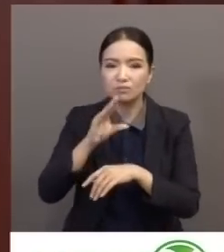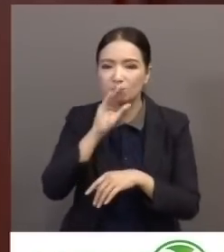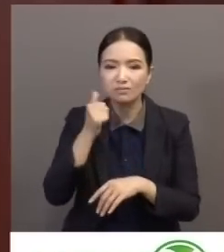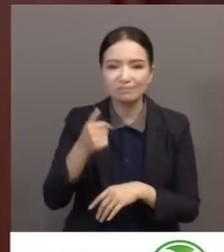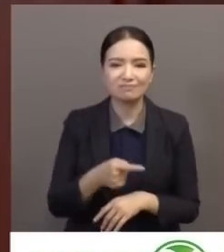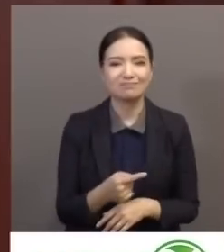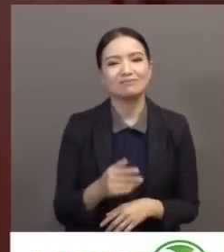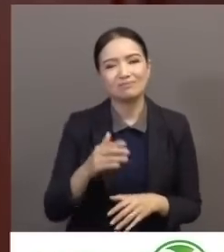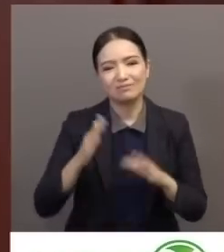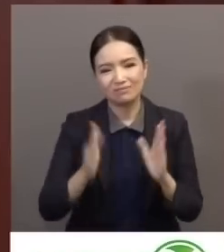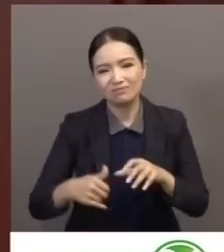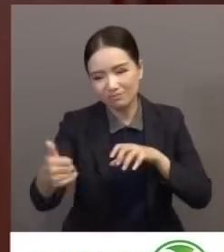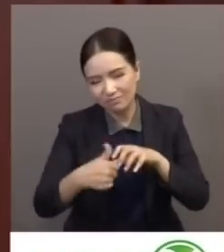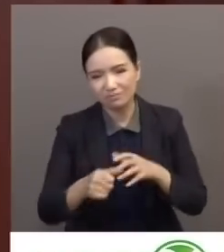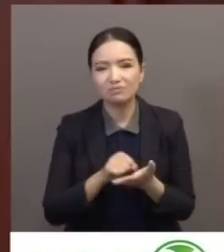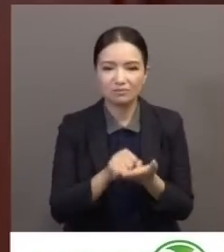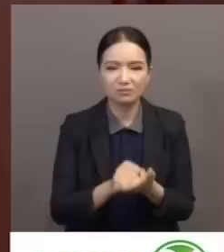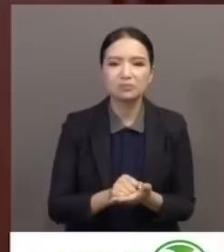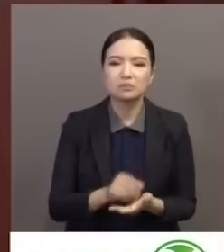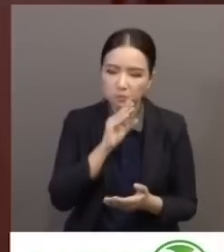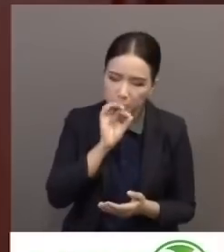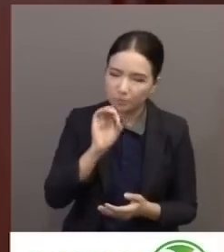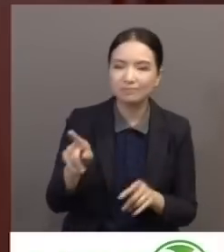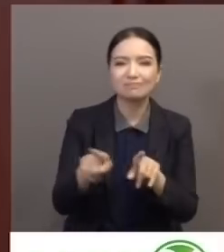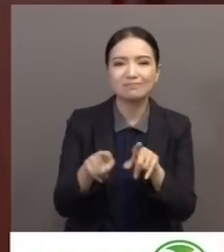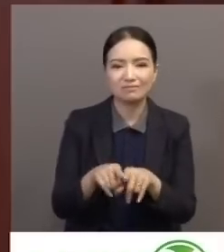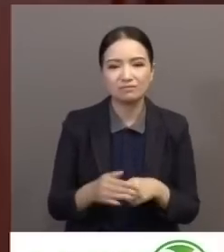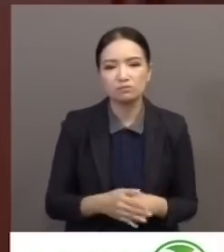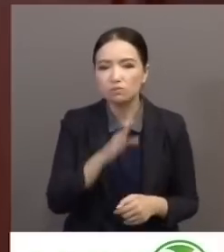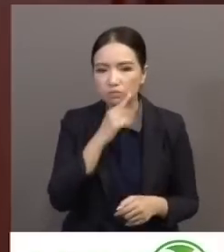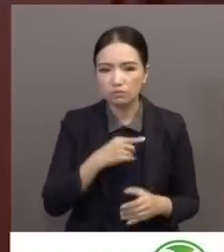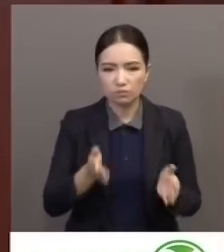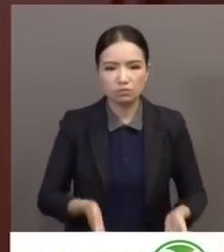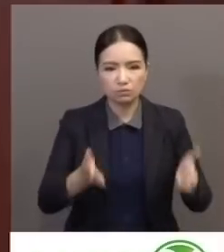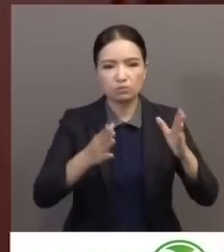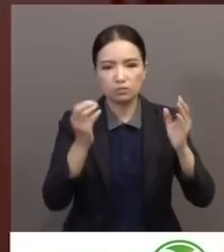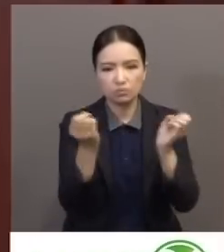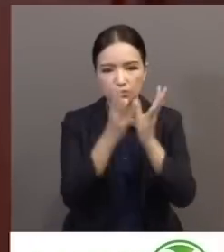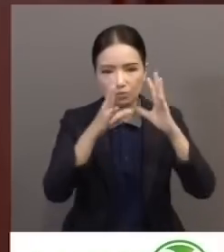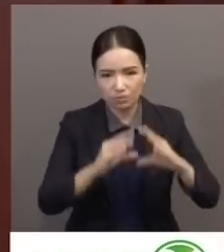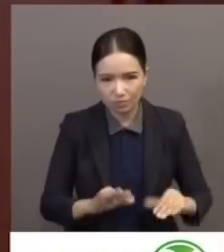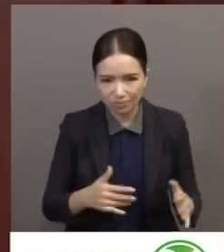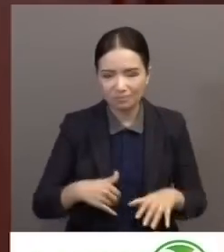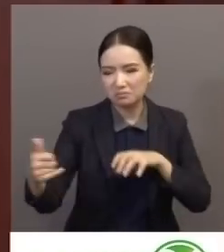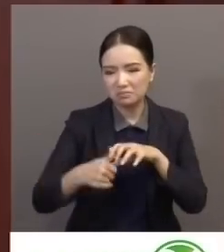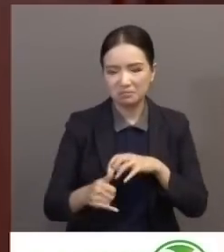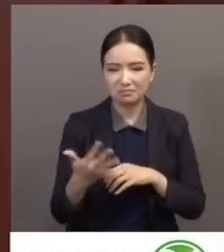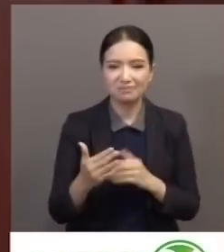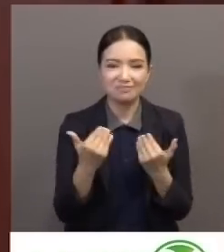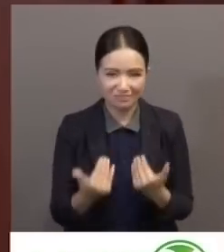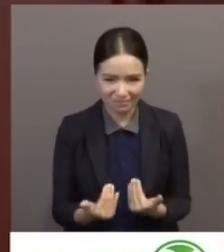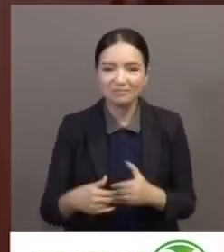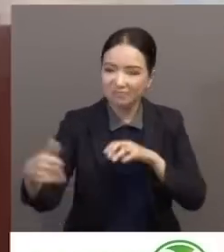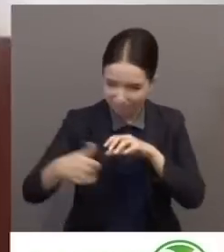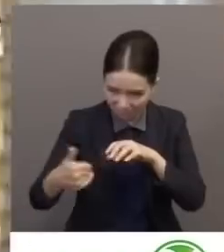เยอะคือลูกค้าแต่ว่าเราต้องบ่นกับลูกค้านะคะถ้าเราไม่ทุบลูกค้าไม่คิดถึงเราเลยไม่ค่อยจะมาใช้เพราะนั้นตอนนี้กรุณ